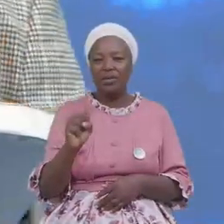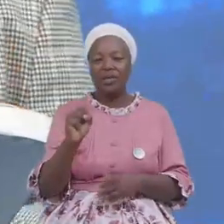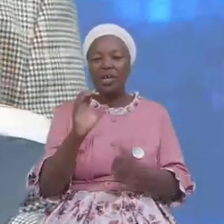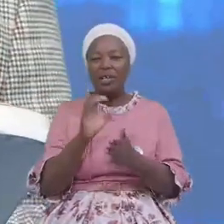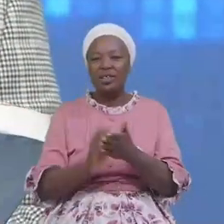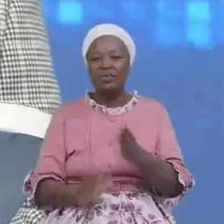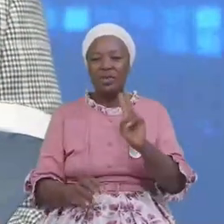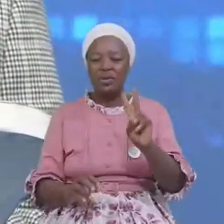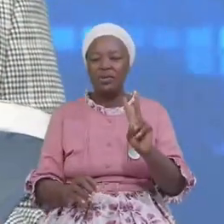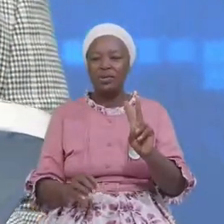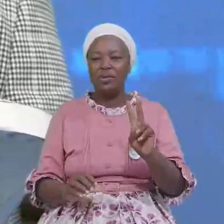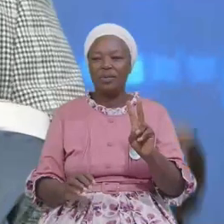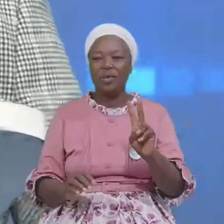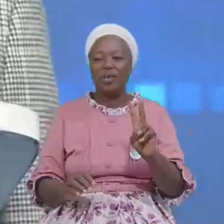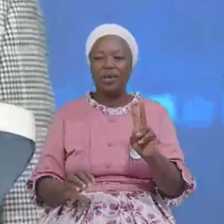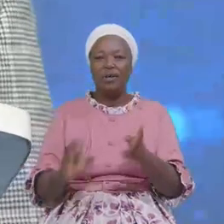chapitre 2,